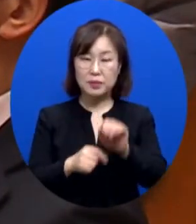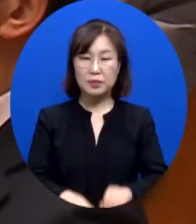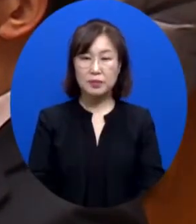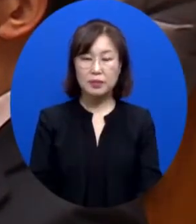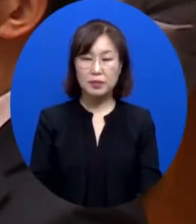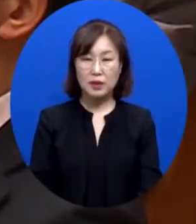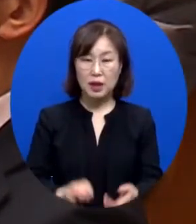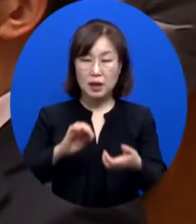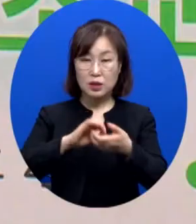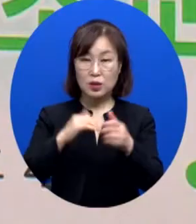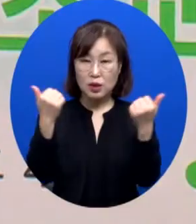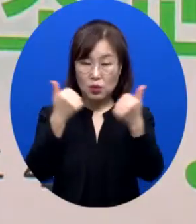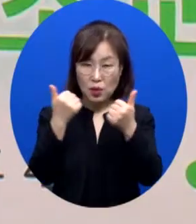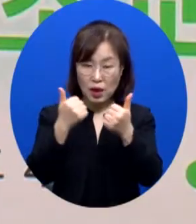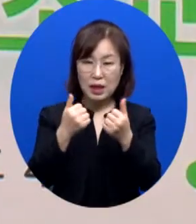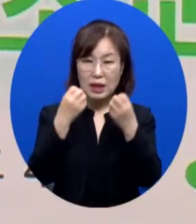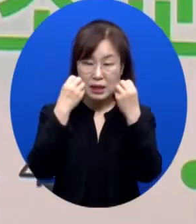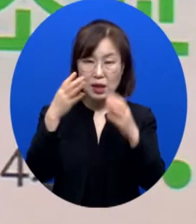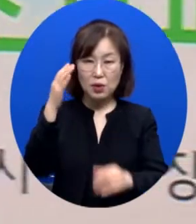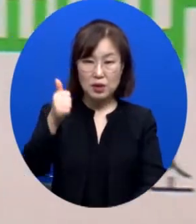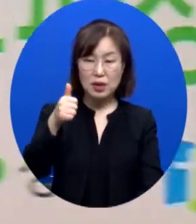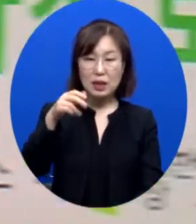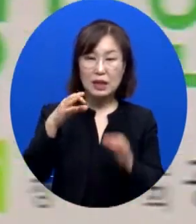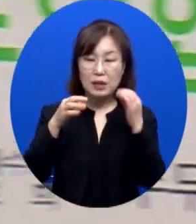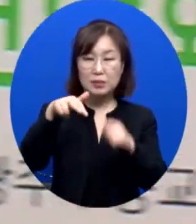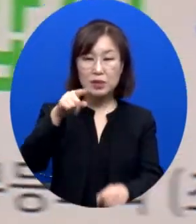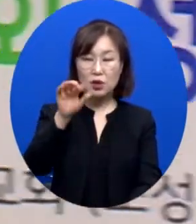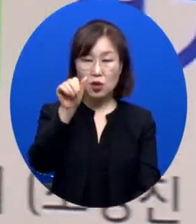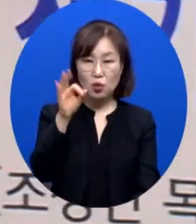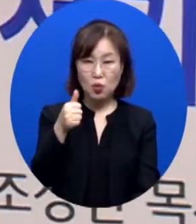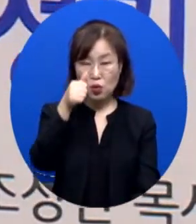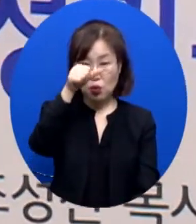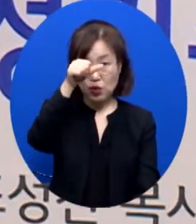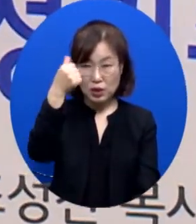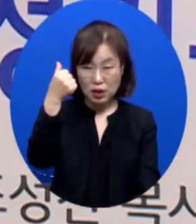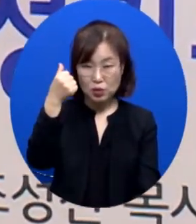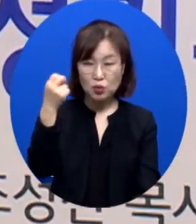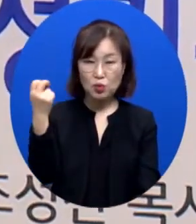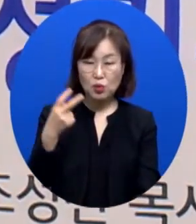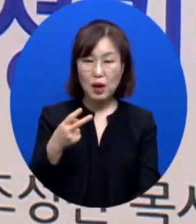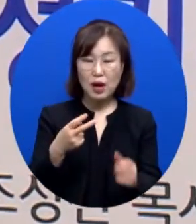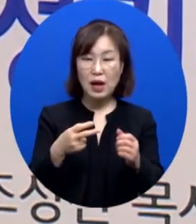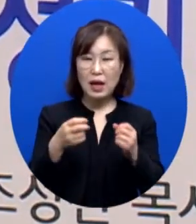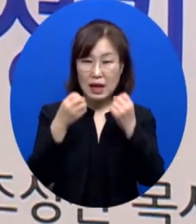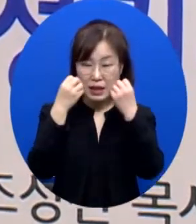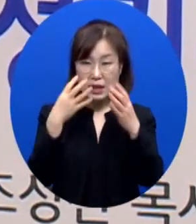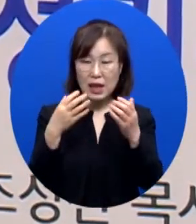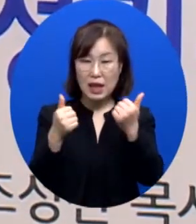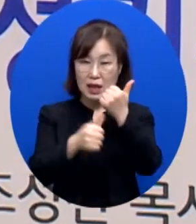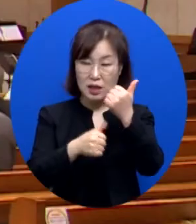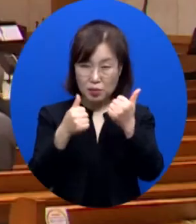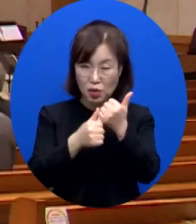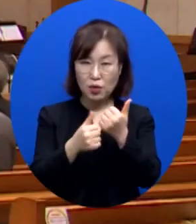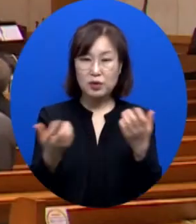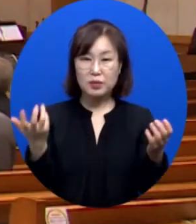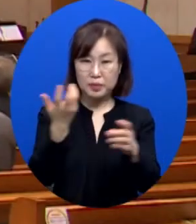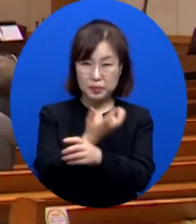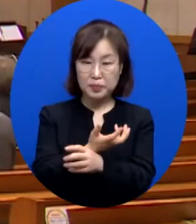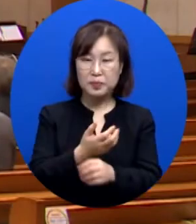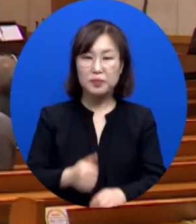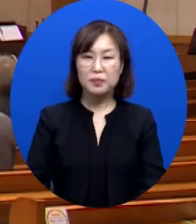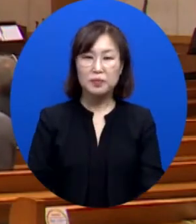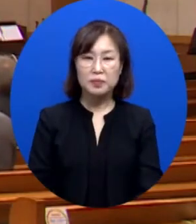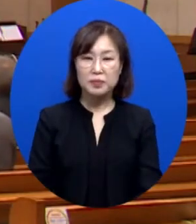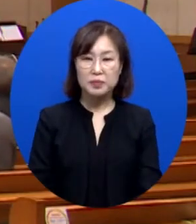정기총회에서는 신임 회장 김정호 장우 를 포함한 신구 임원 교체와 함께 장로 회 연합 사업을 논의했습니다